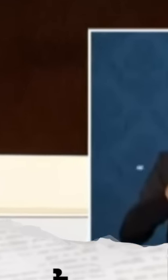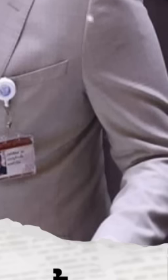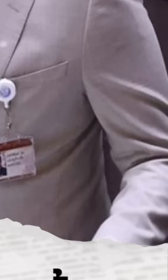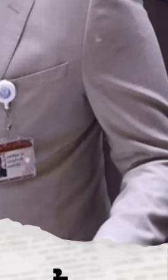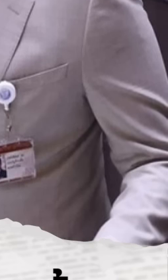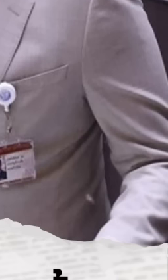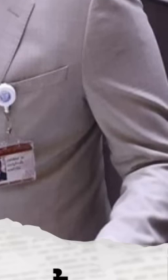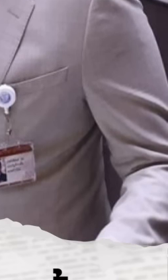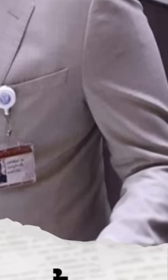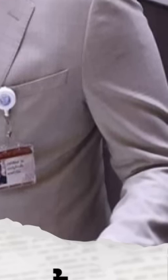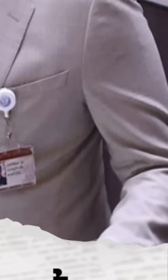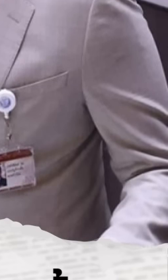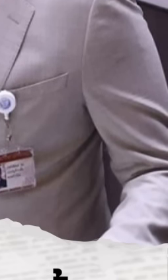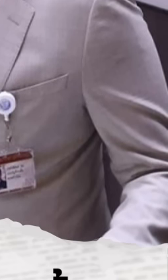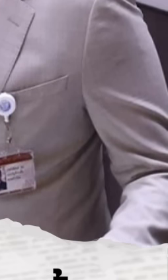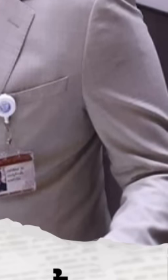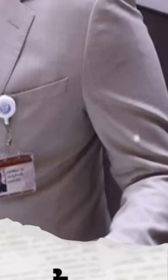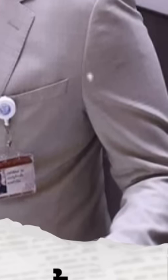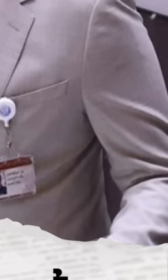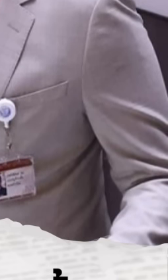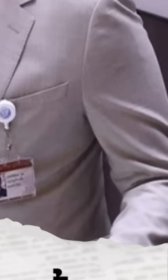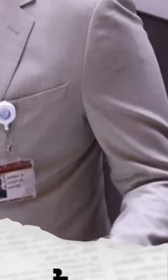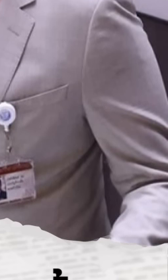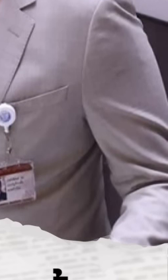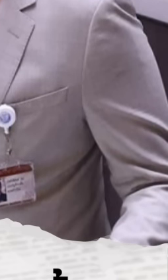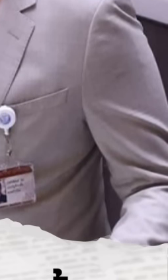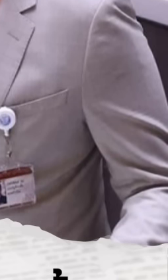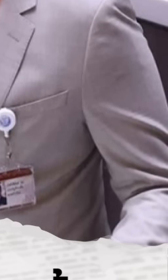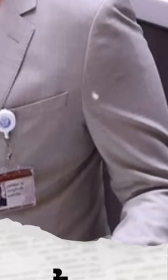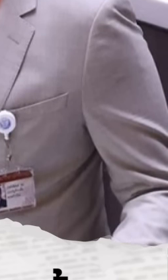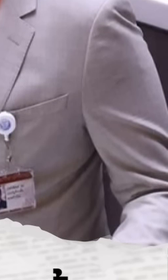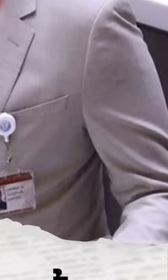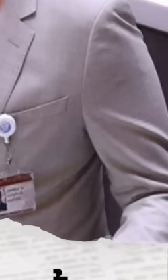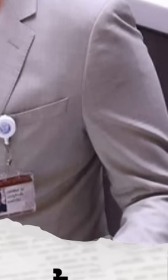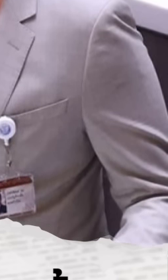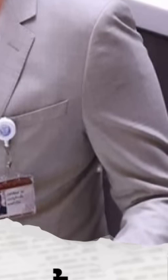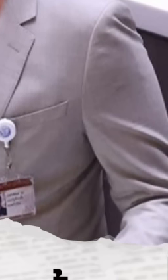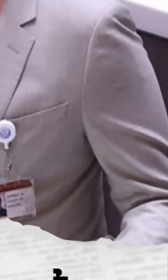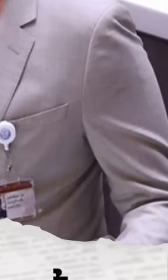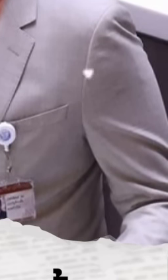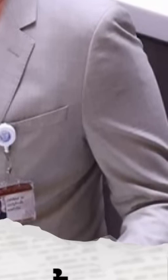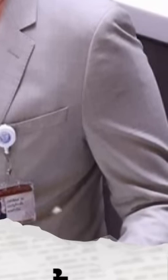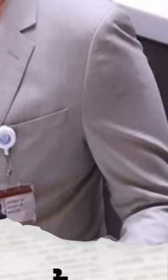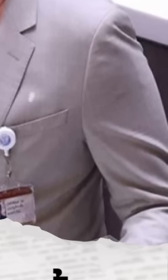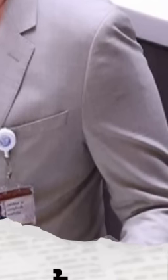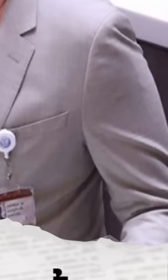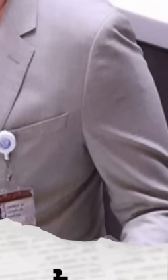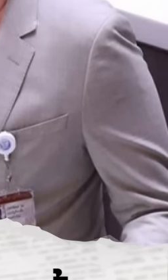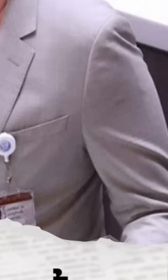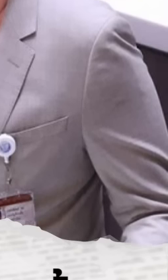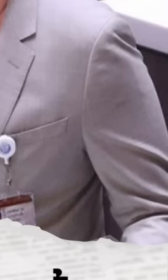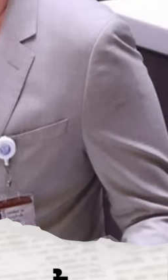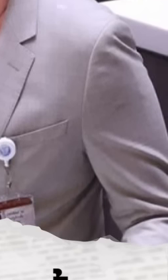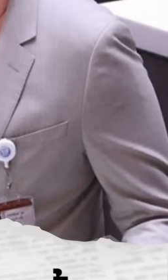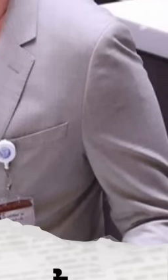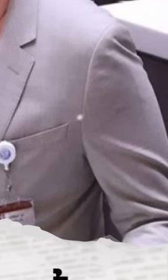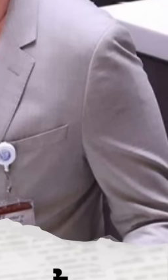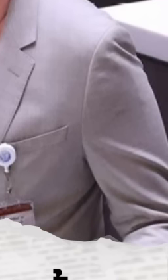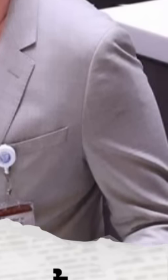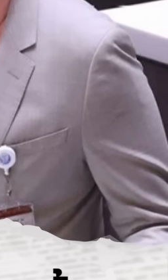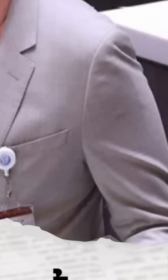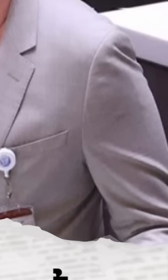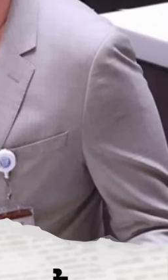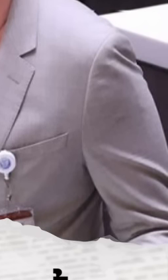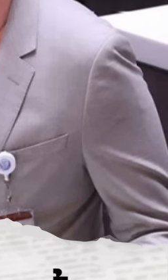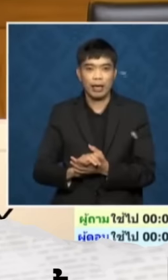โรมนะฮะส.ส.บัญชีรายชื่อพรรคก้าวไกลค่ะได้ถามนายเศรษฐาทวีสินนายกรัฐมนตรีและรัฐมนตรีว่าการกระทรวงการคลังแต่นายเศรษฐ